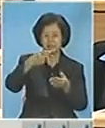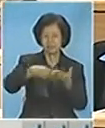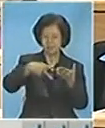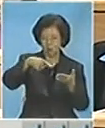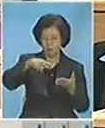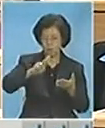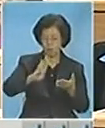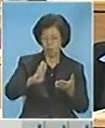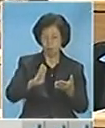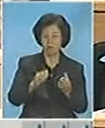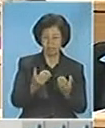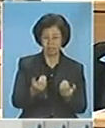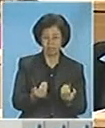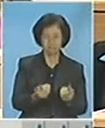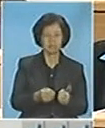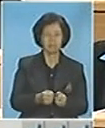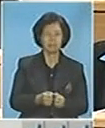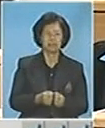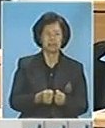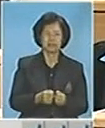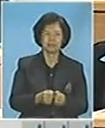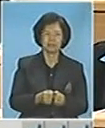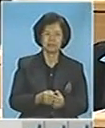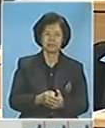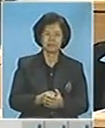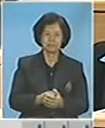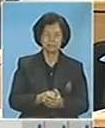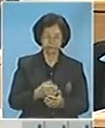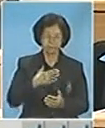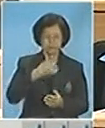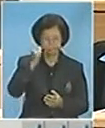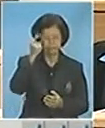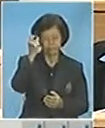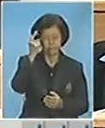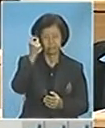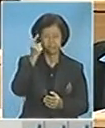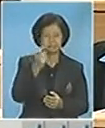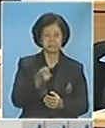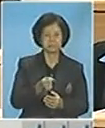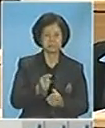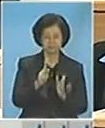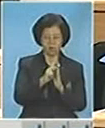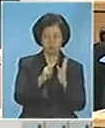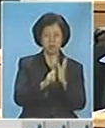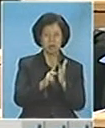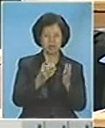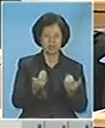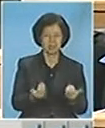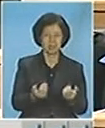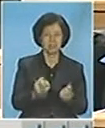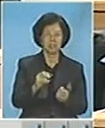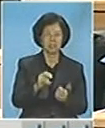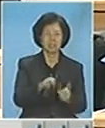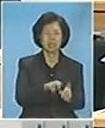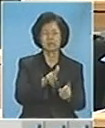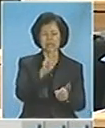ชบัณฑิตยสถานนี้เข้าสู่สภานะคะดิฉันเข้าใจว่ากฎหมายเนี่ยมันใช้น